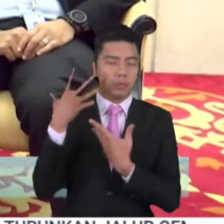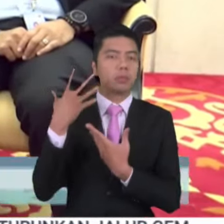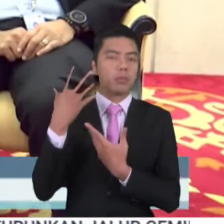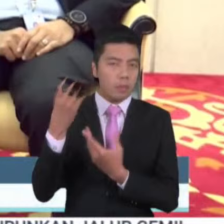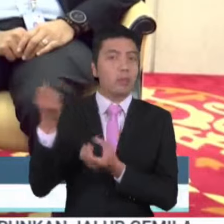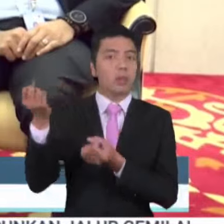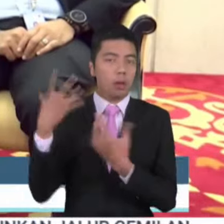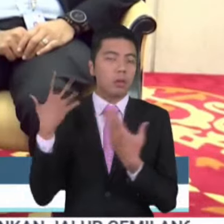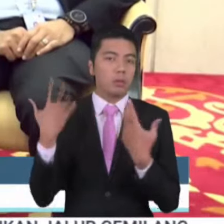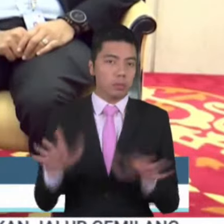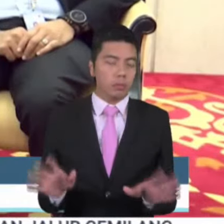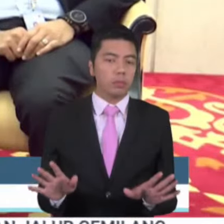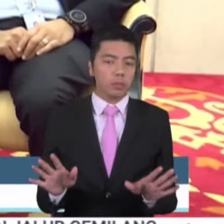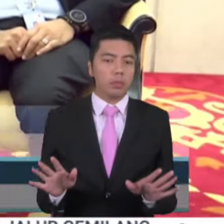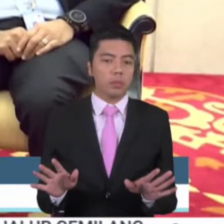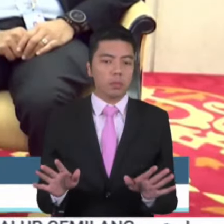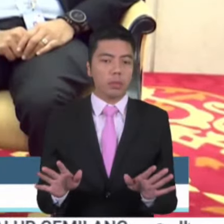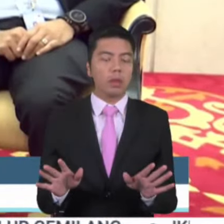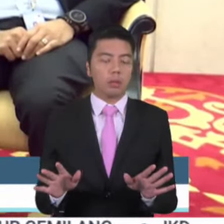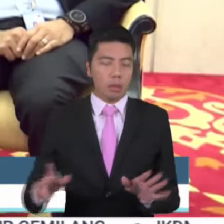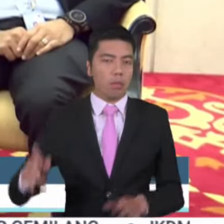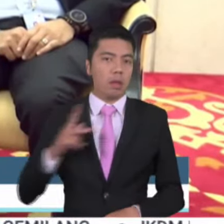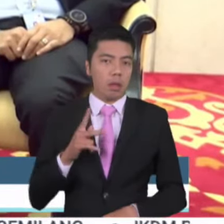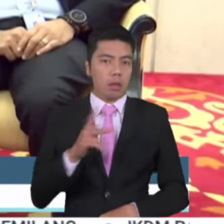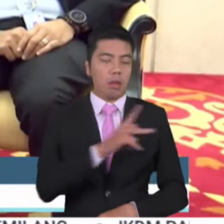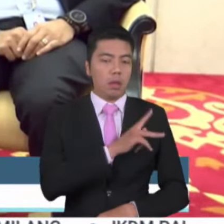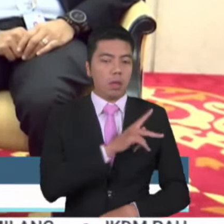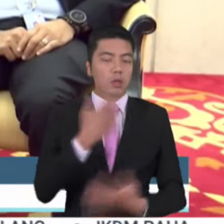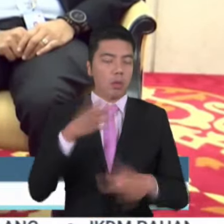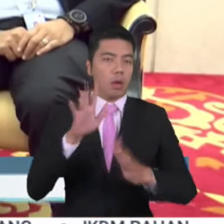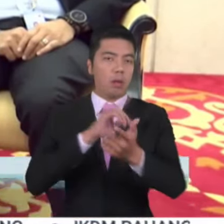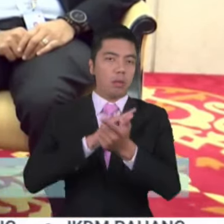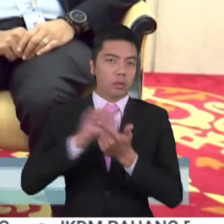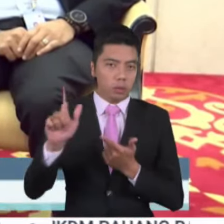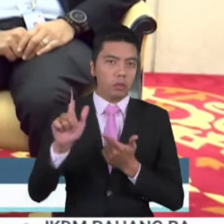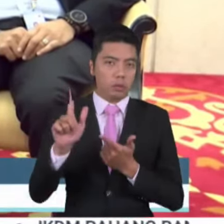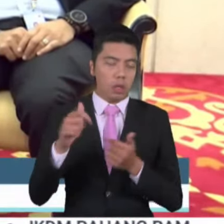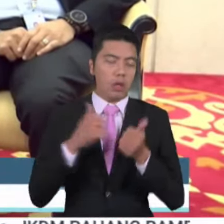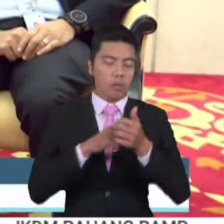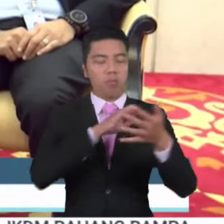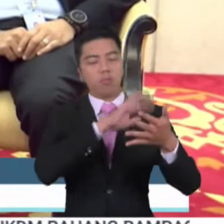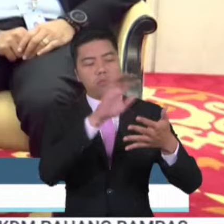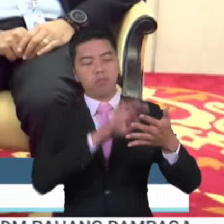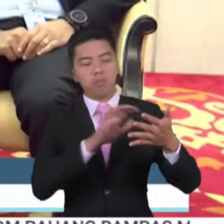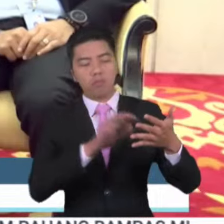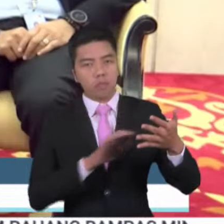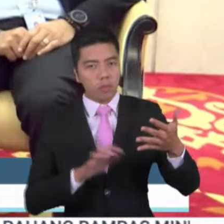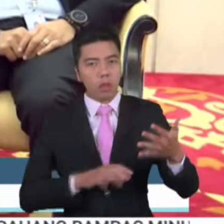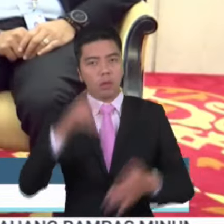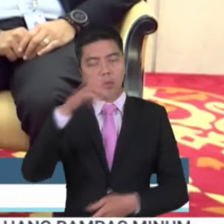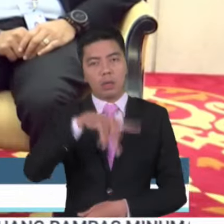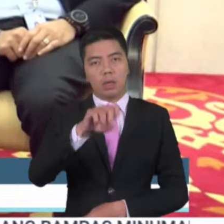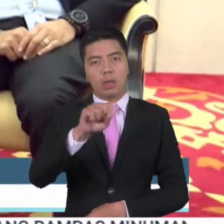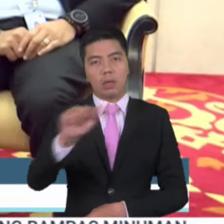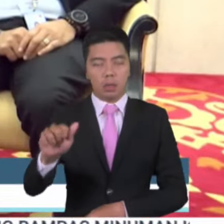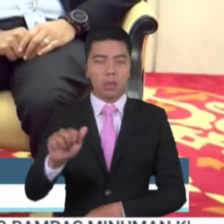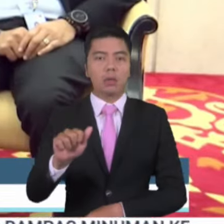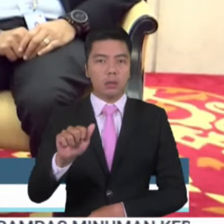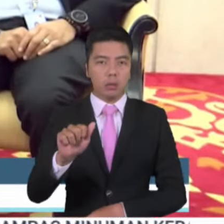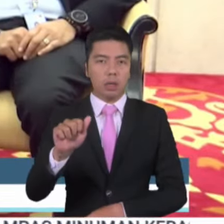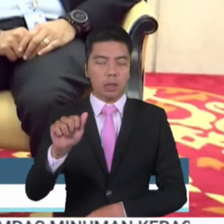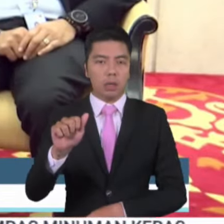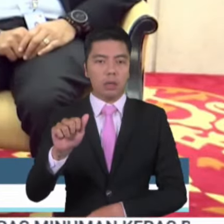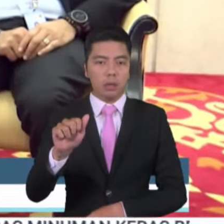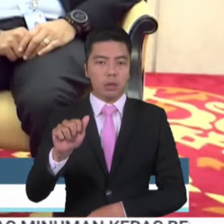yang Kabinet telah pun meluluskan peradasarnya bahawa PSA,